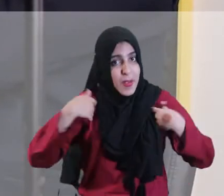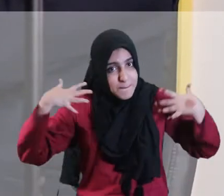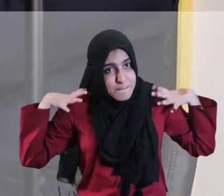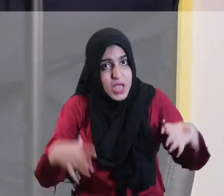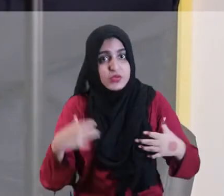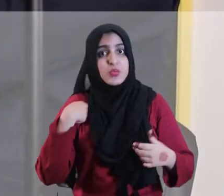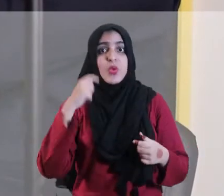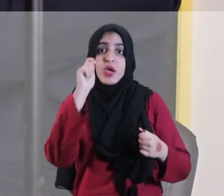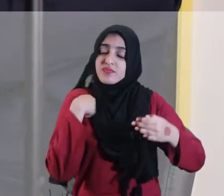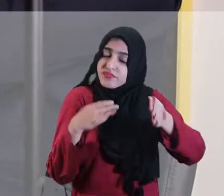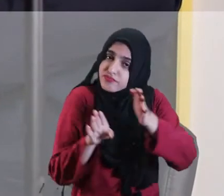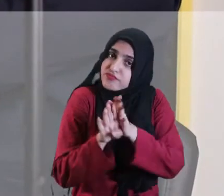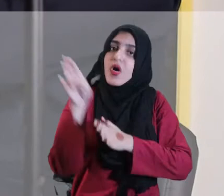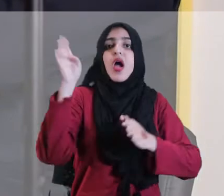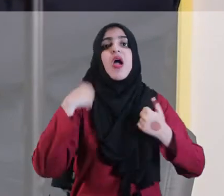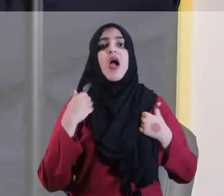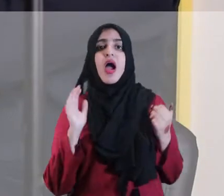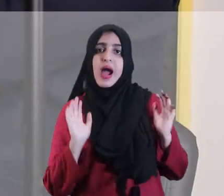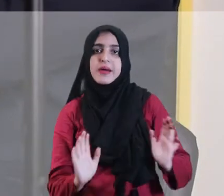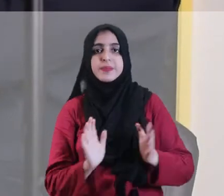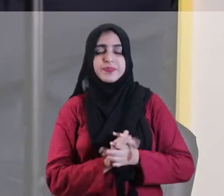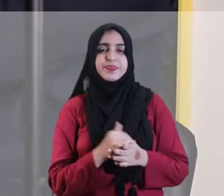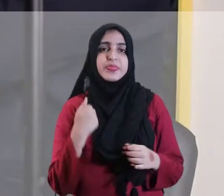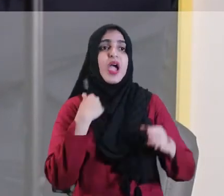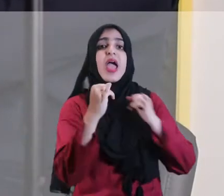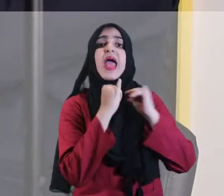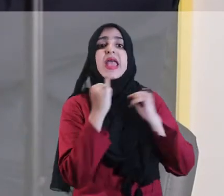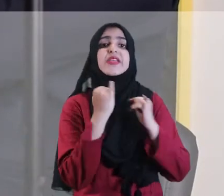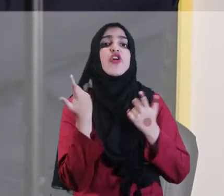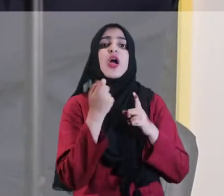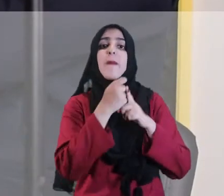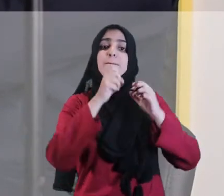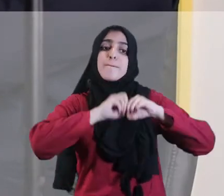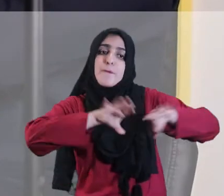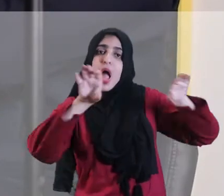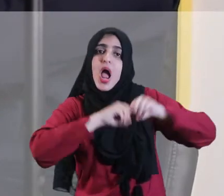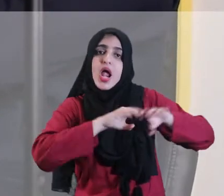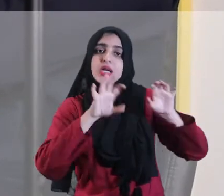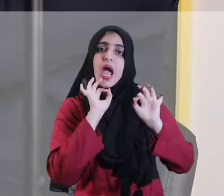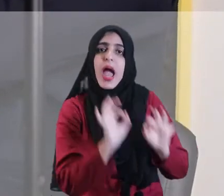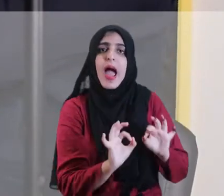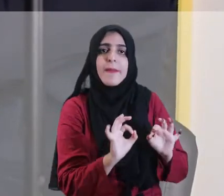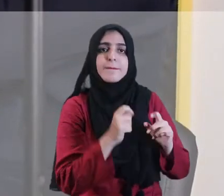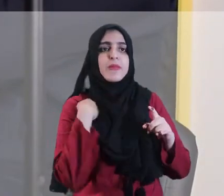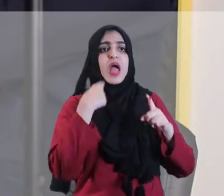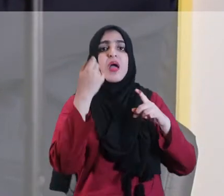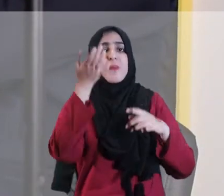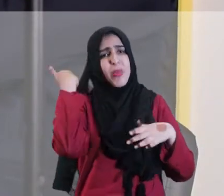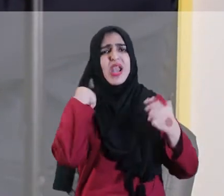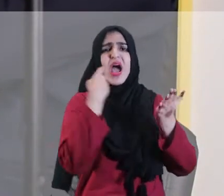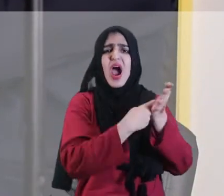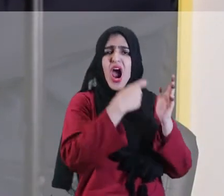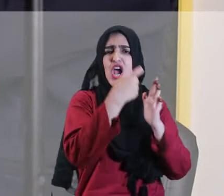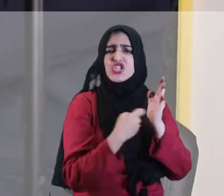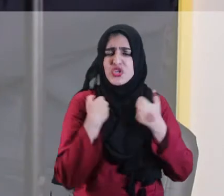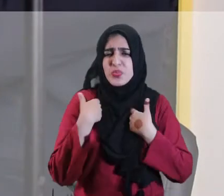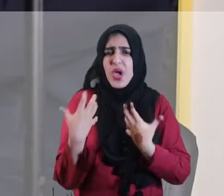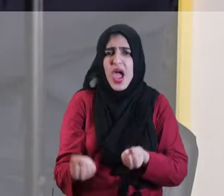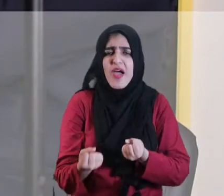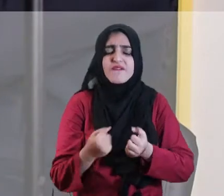करूंगी अब हमें एंट्री को किसलिए था प्रोग्रामिंग और मार्केटिंग डिपार्टमेंट के लिए कि अर्जेंट में आलरेडी थी अ कि मुझे कहते हैं